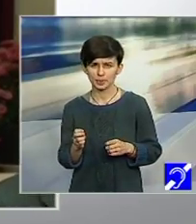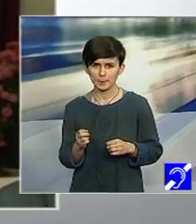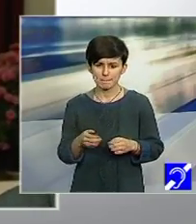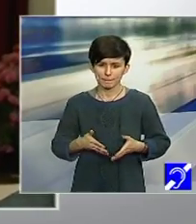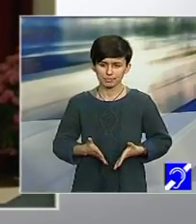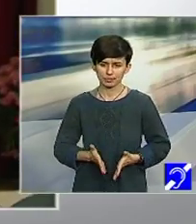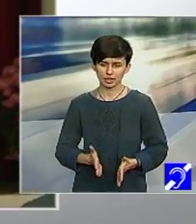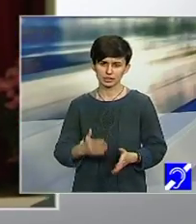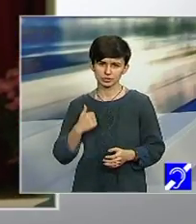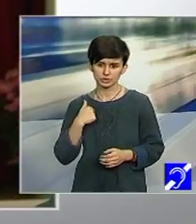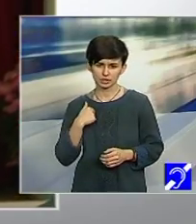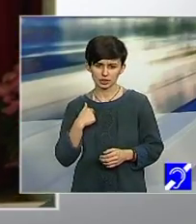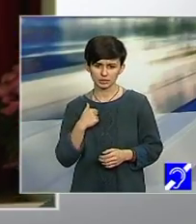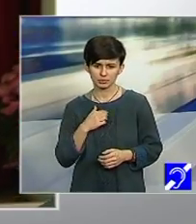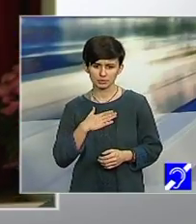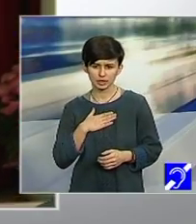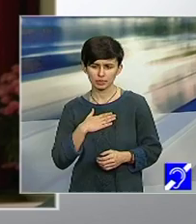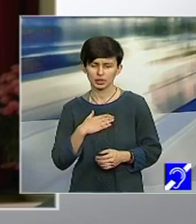m-a născut pe mine,